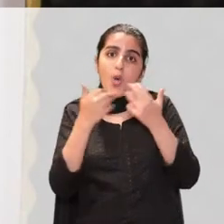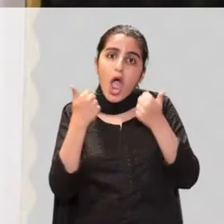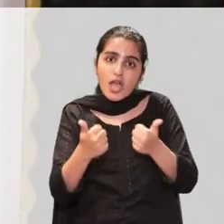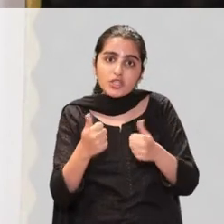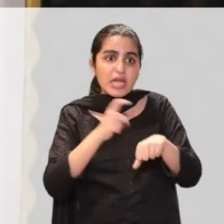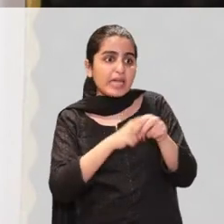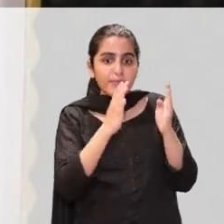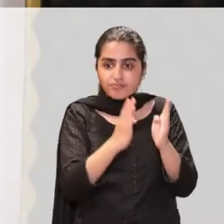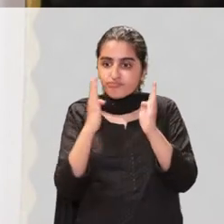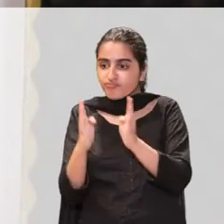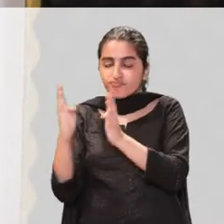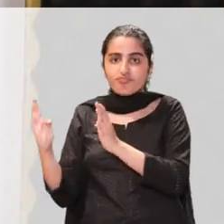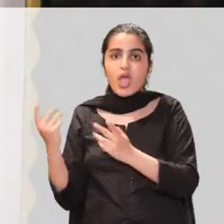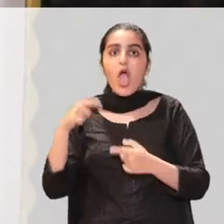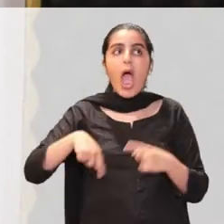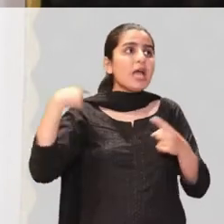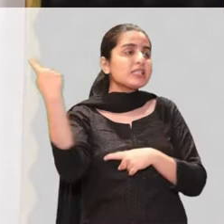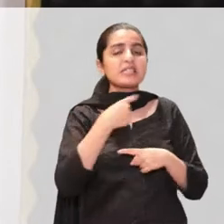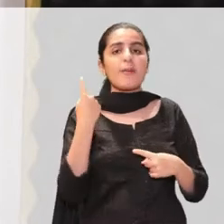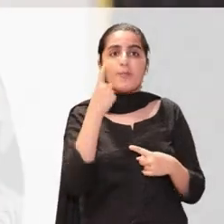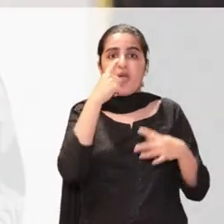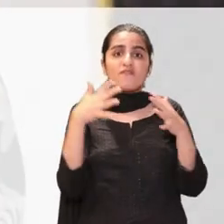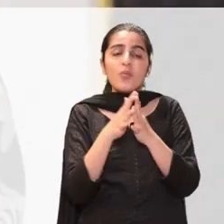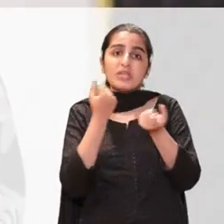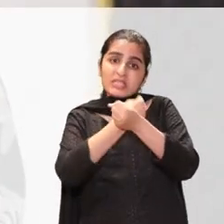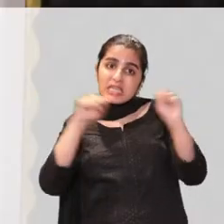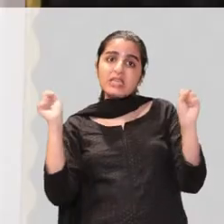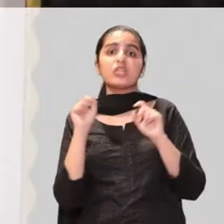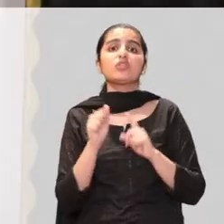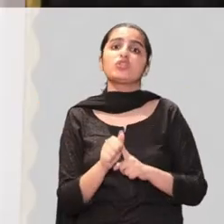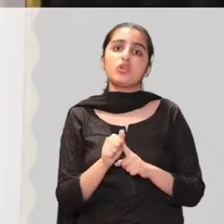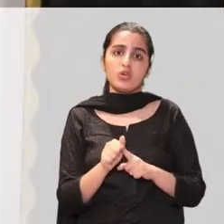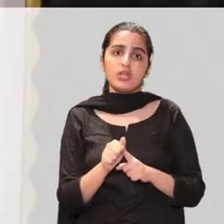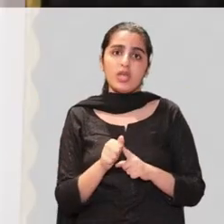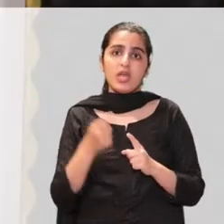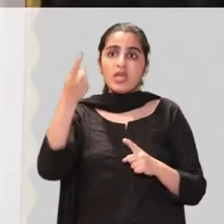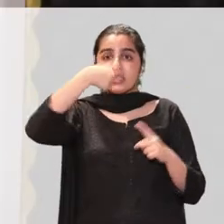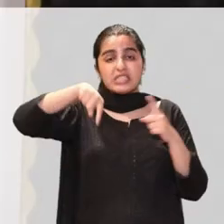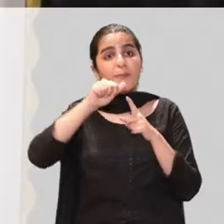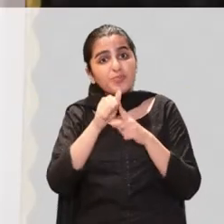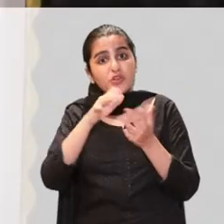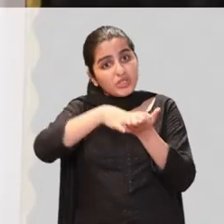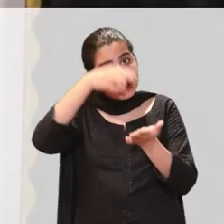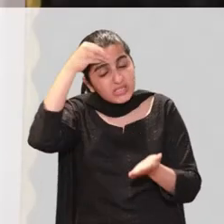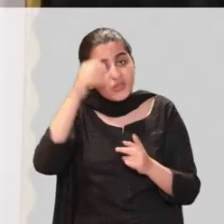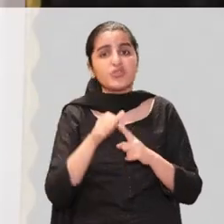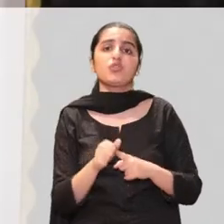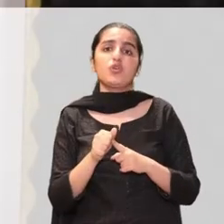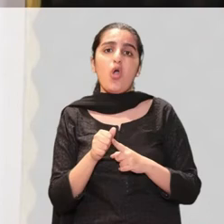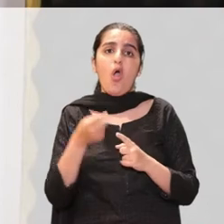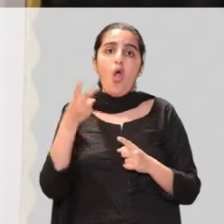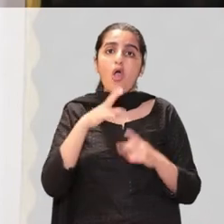नवजात समझना चाहिए सीखना चाहिए और इस पर ज्यादा गुफ्तगू होने लगी है कि सिक्योरिटी का मतलब क्या है सबके लिए ढक